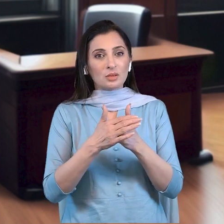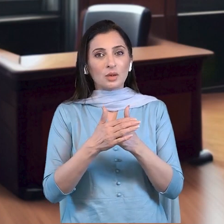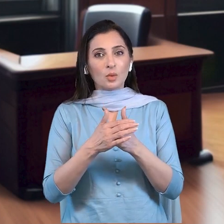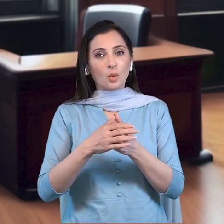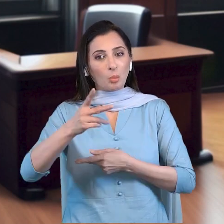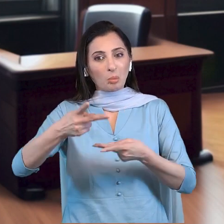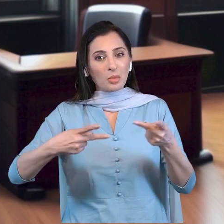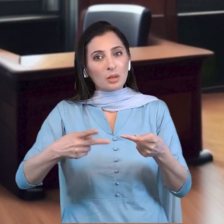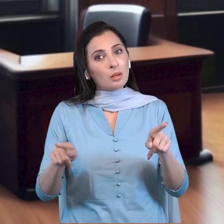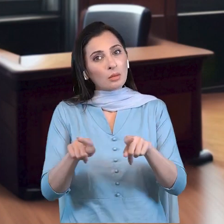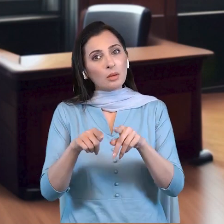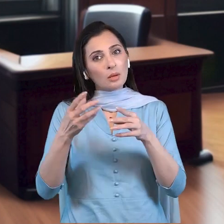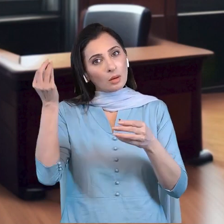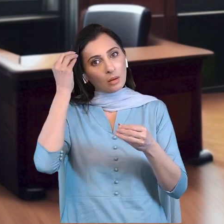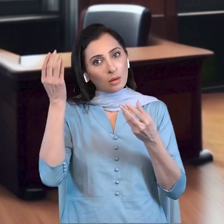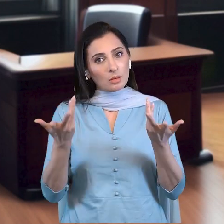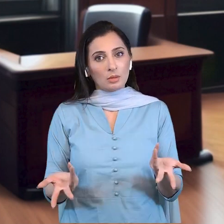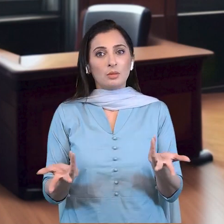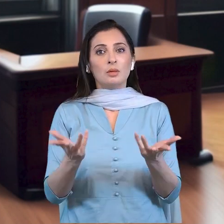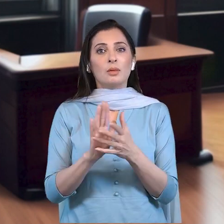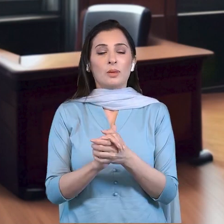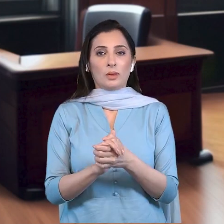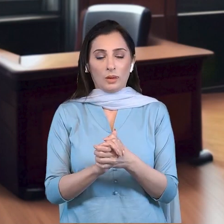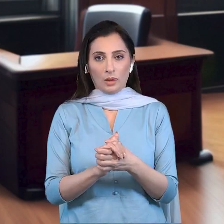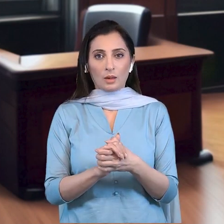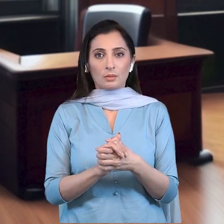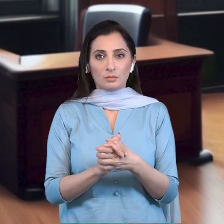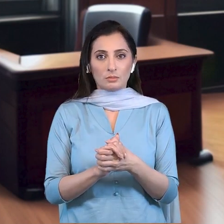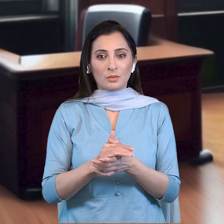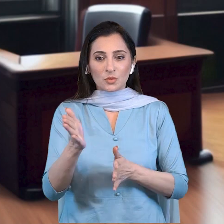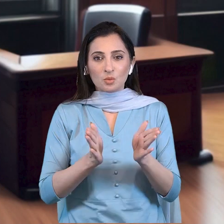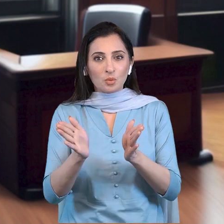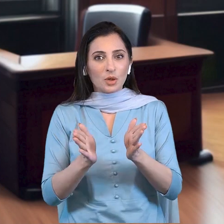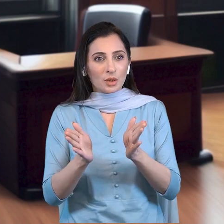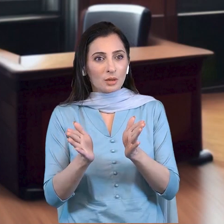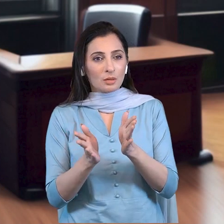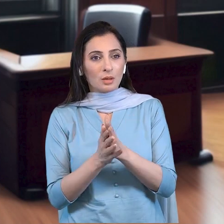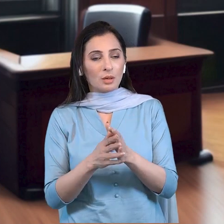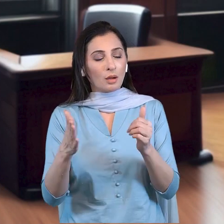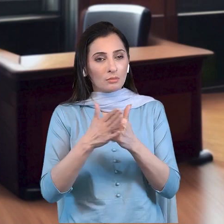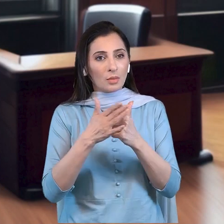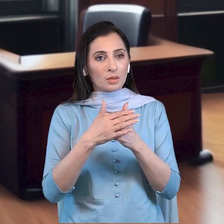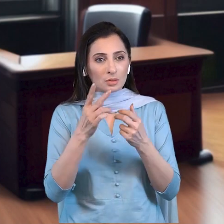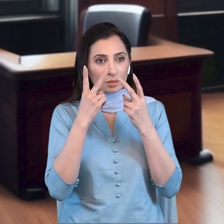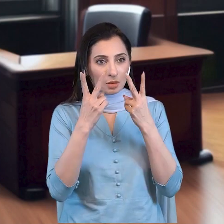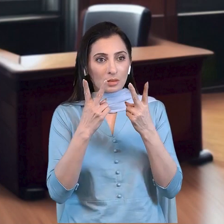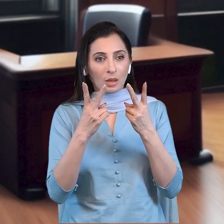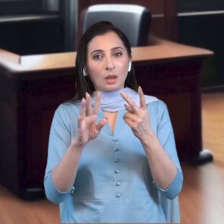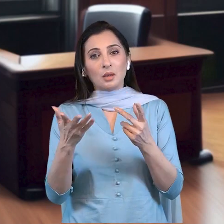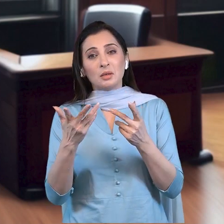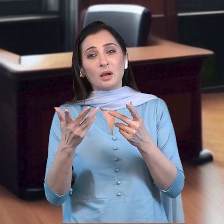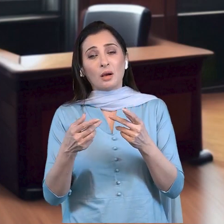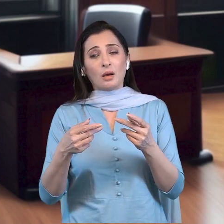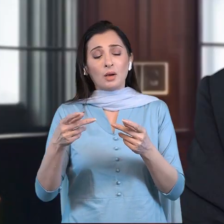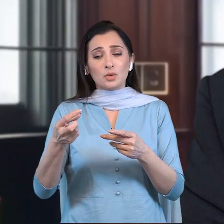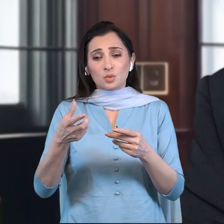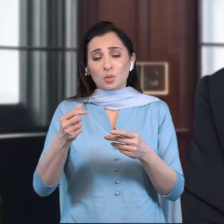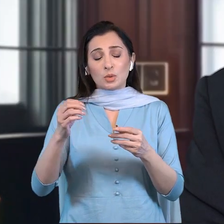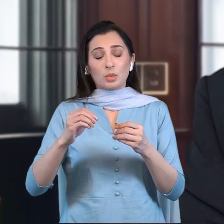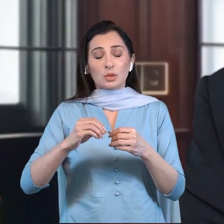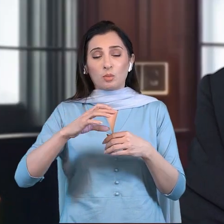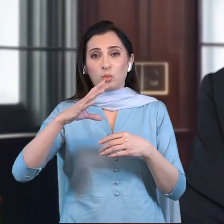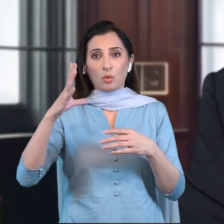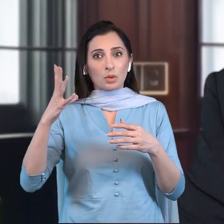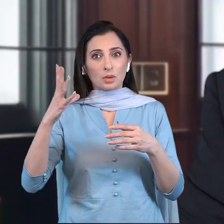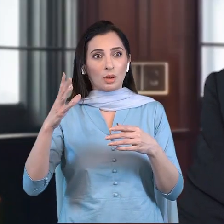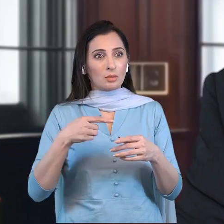ہیں. جو پولیٹیکل میرجز دیکھیں یا ہائی بزنس مینز ٹائکون کی میرجز دیکھیں، دیٹ آر